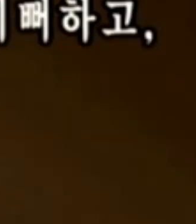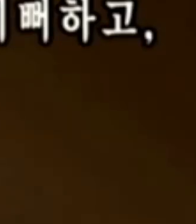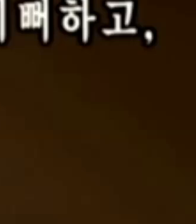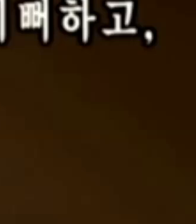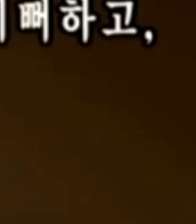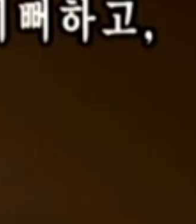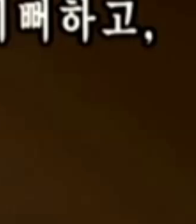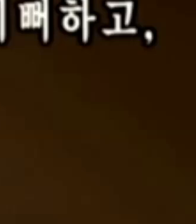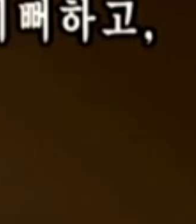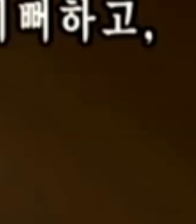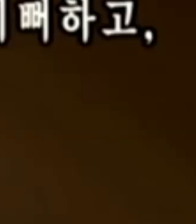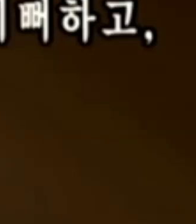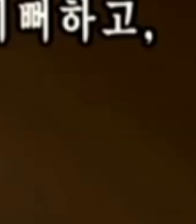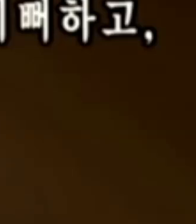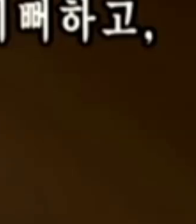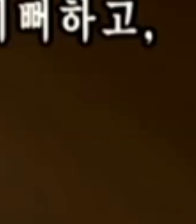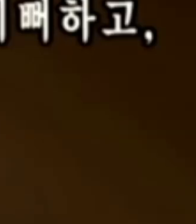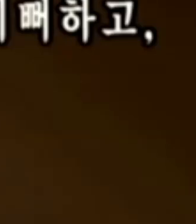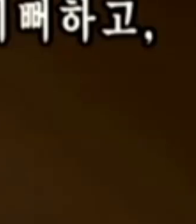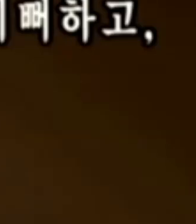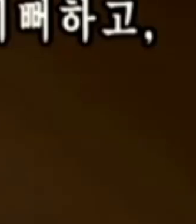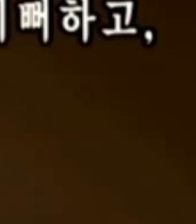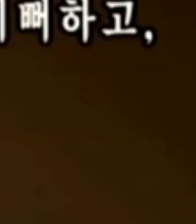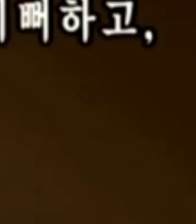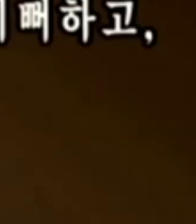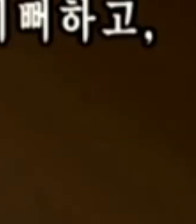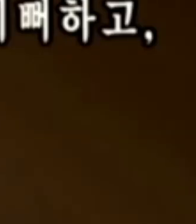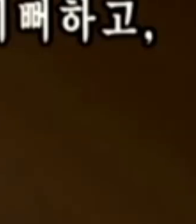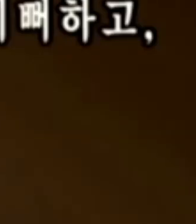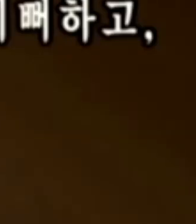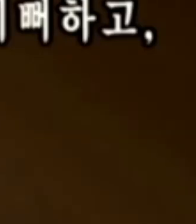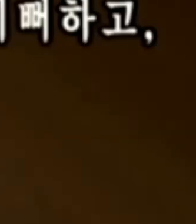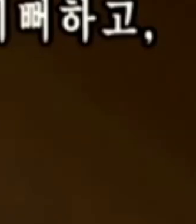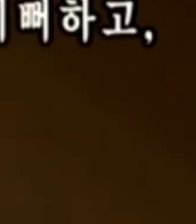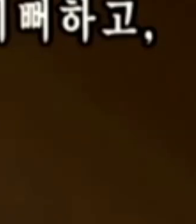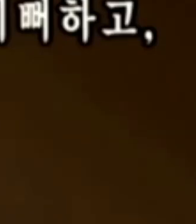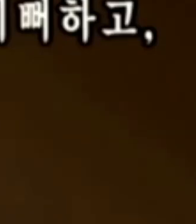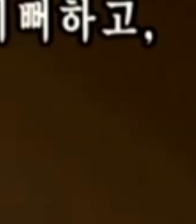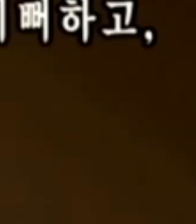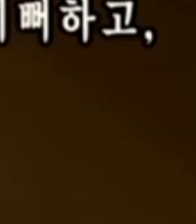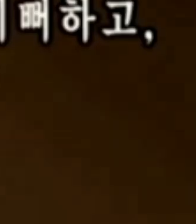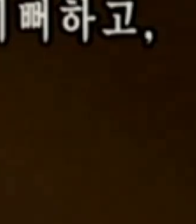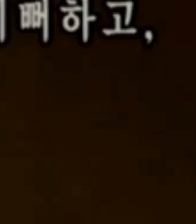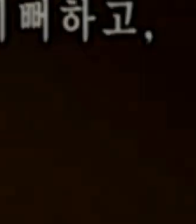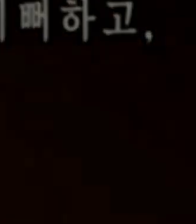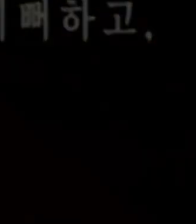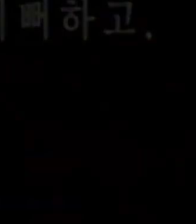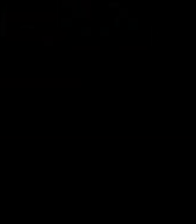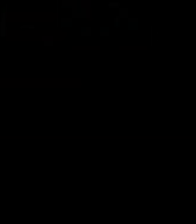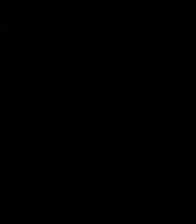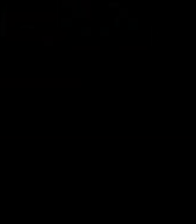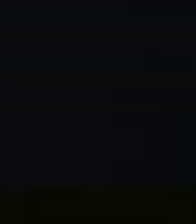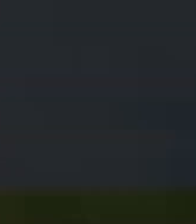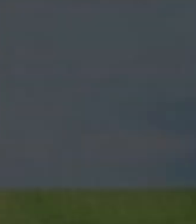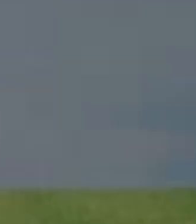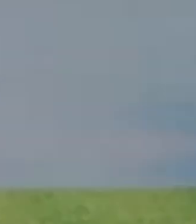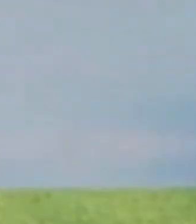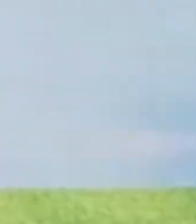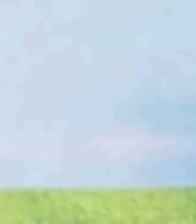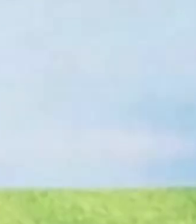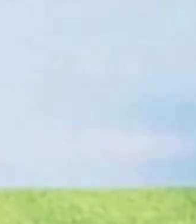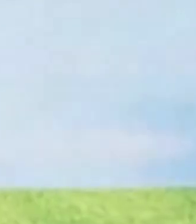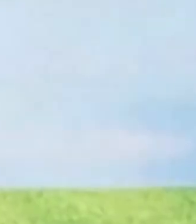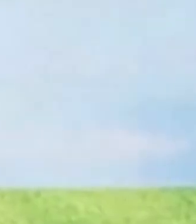땅으로 되돌려 보내실 때에 야곱은 기뻐하고 이스라엘은 즐거워할 것이다